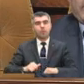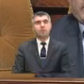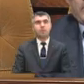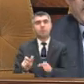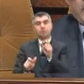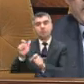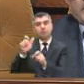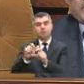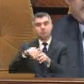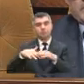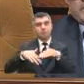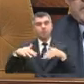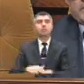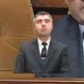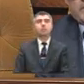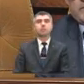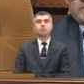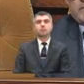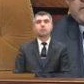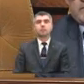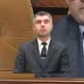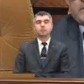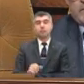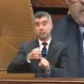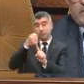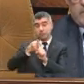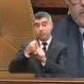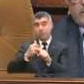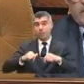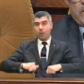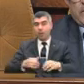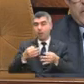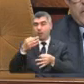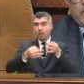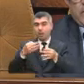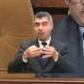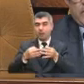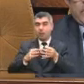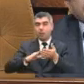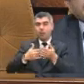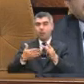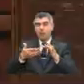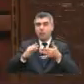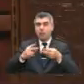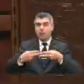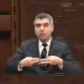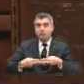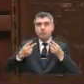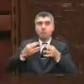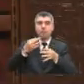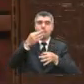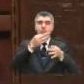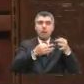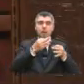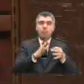الرئيسة، السادة النواب المحترمين. قطعت وزارة العدل أشواط مهمة في تنزيل مشروع رقمنة المحاكم في إطار